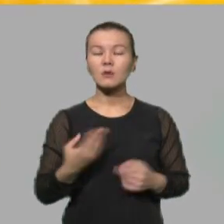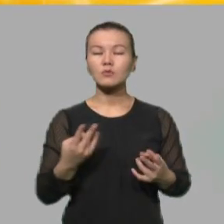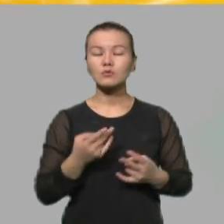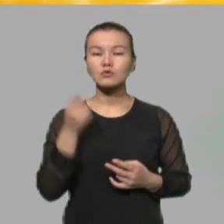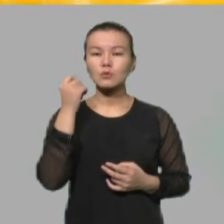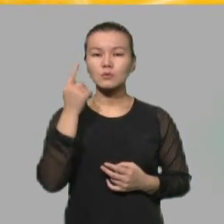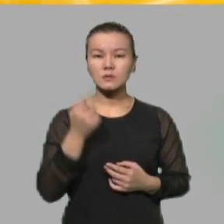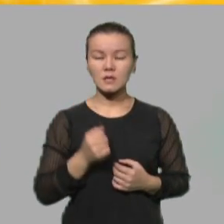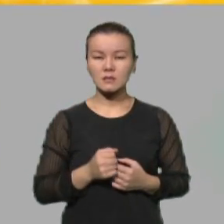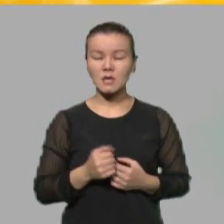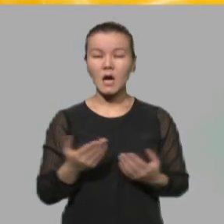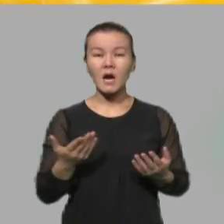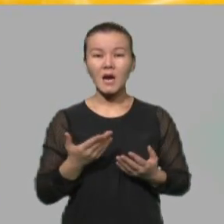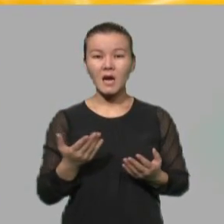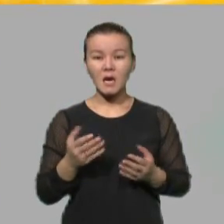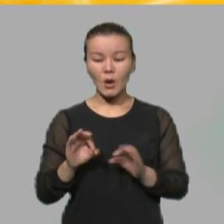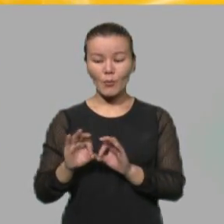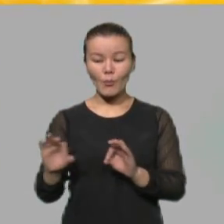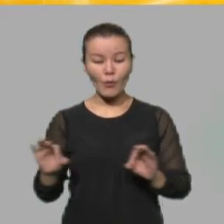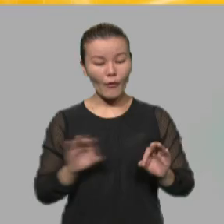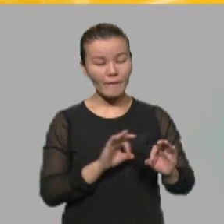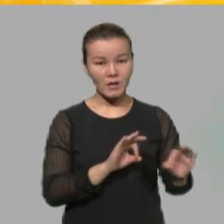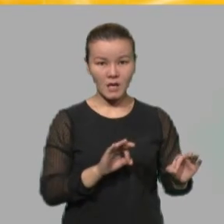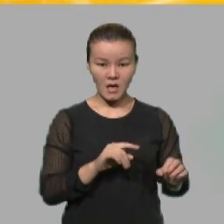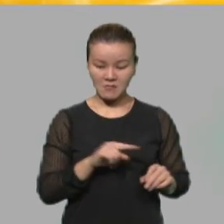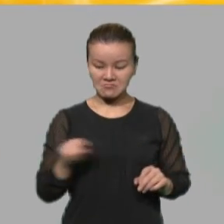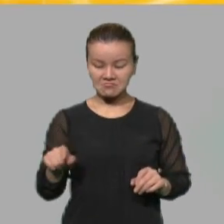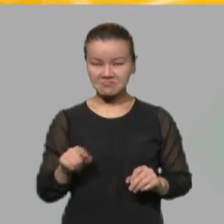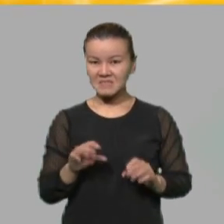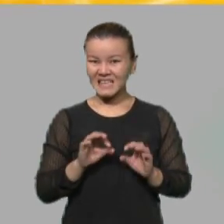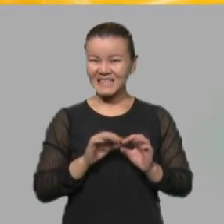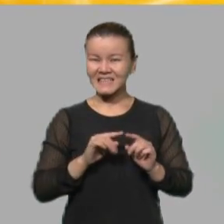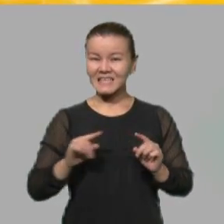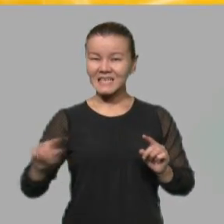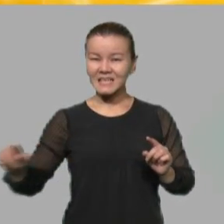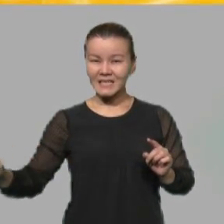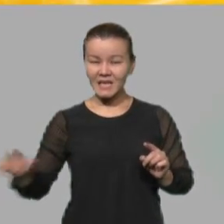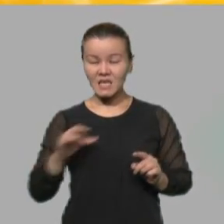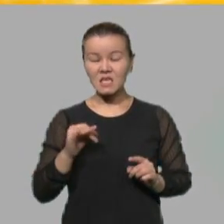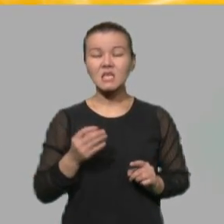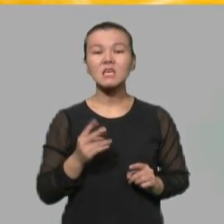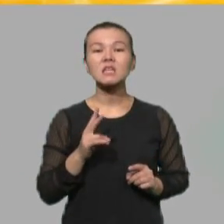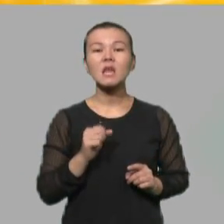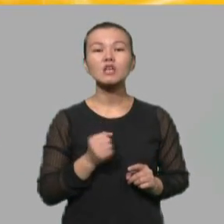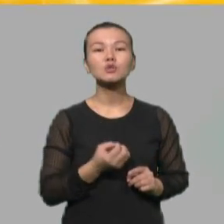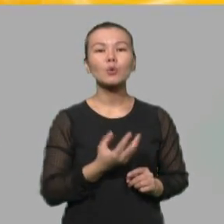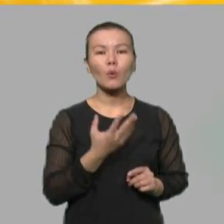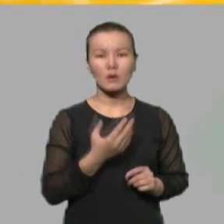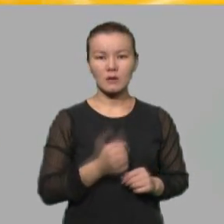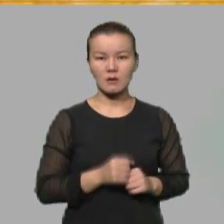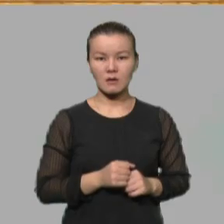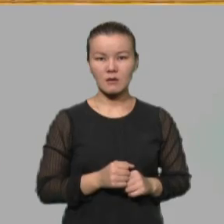Нам нужно узнать, какая проволока длиннее и насколько.